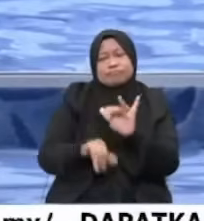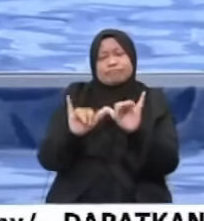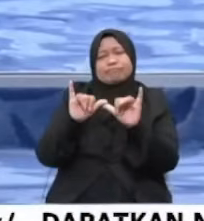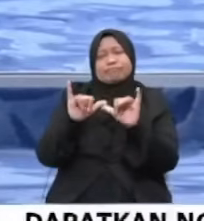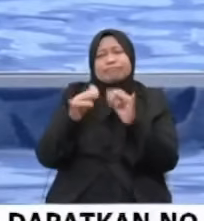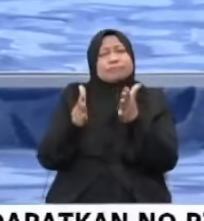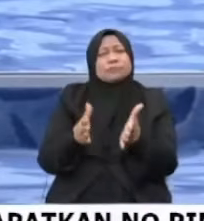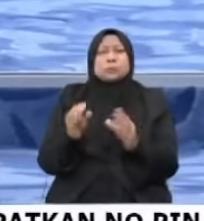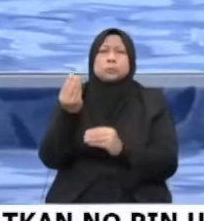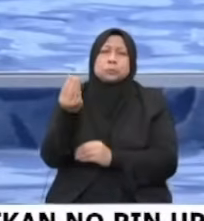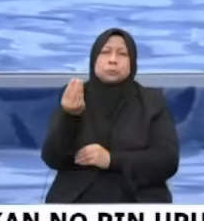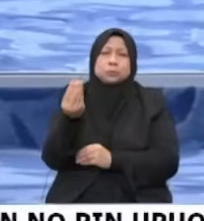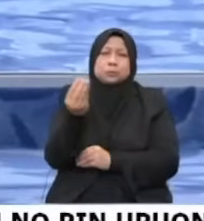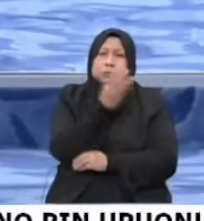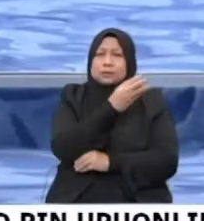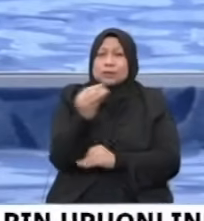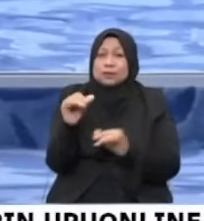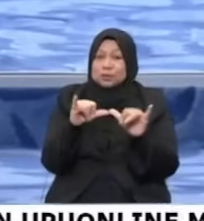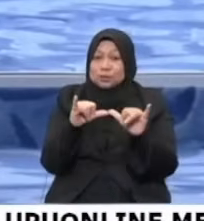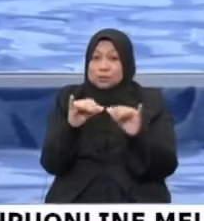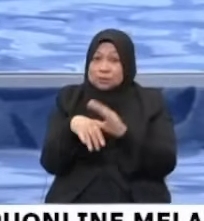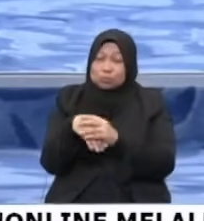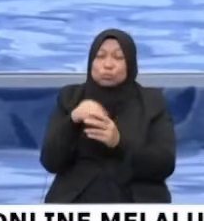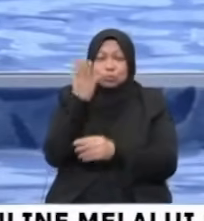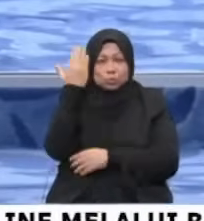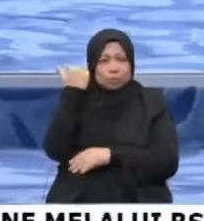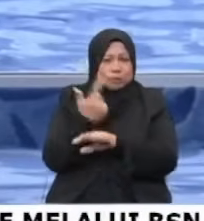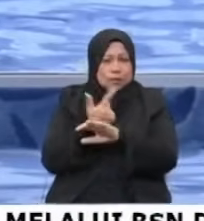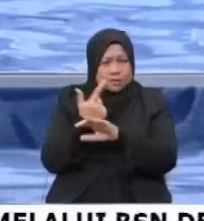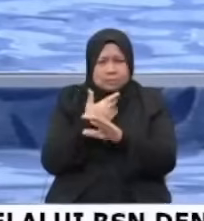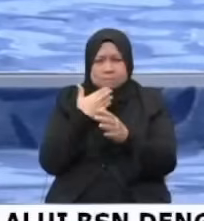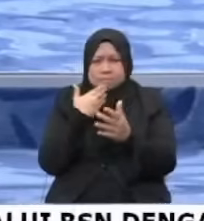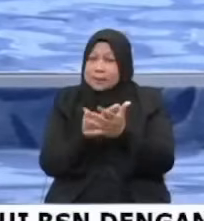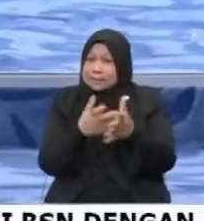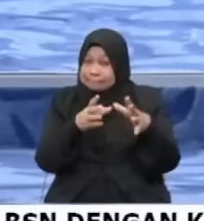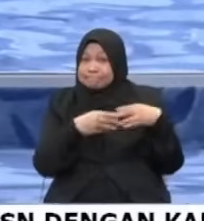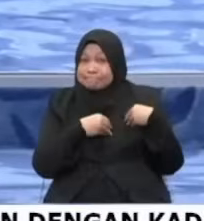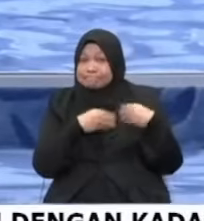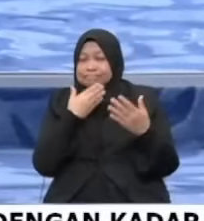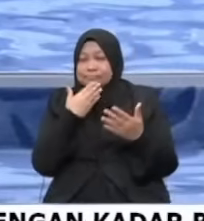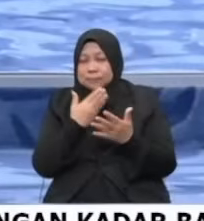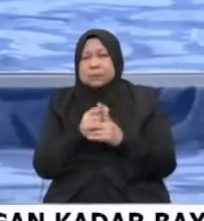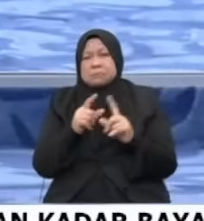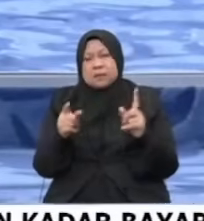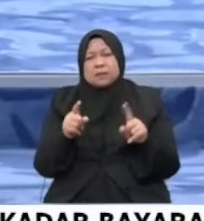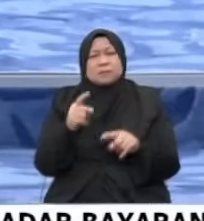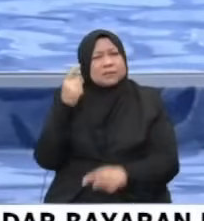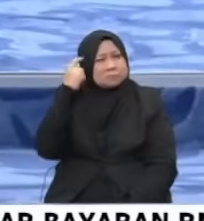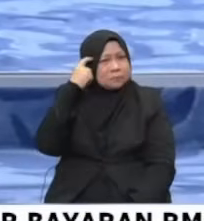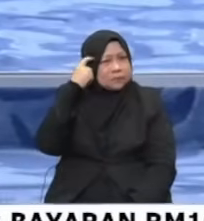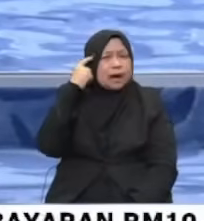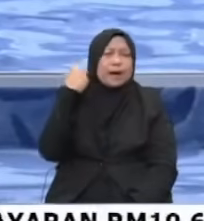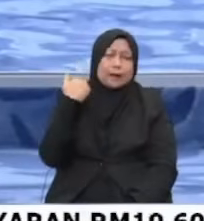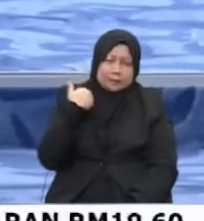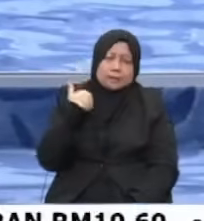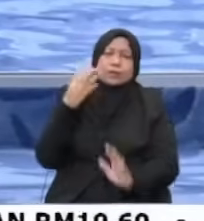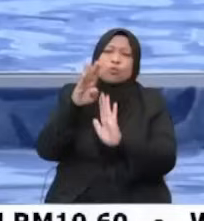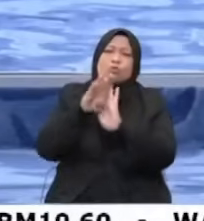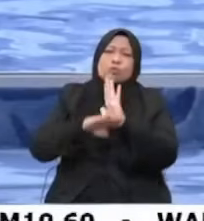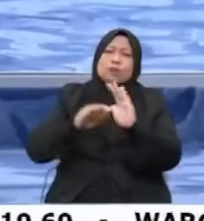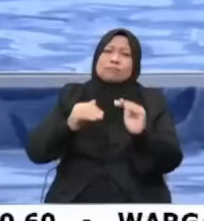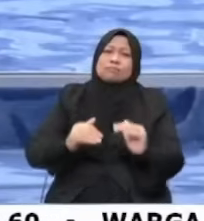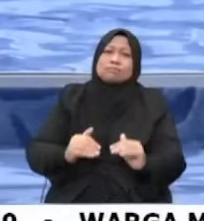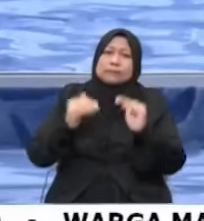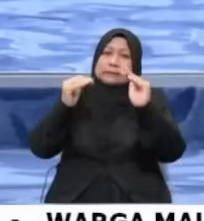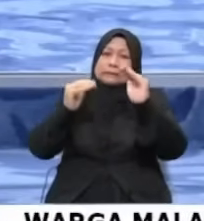jurutera dan jurutera yang kita lahirkan walaupun baik dan diterima baik dia masih menganggap ada kekurangan di peringkat